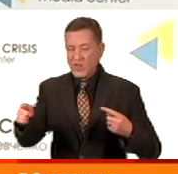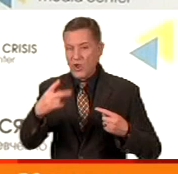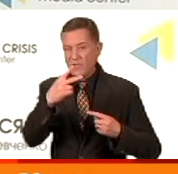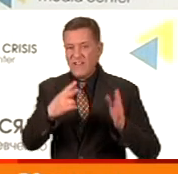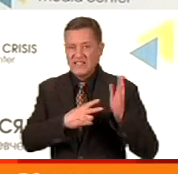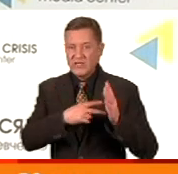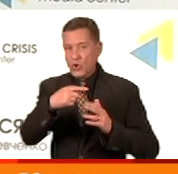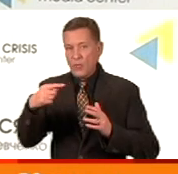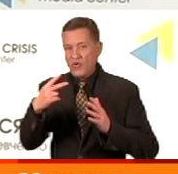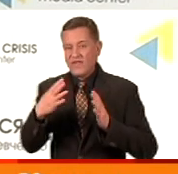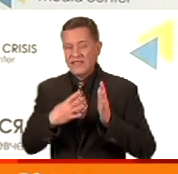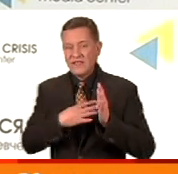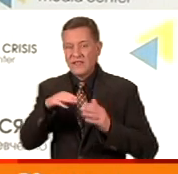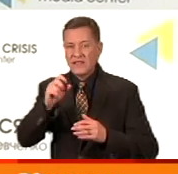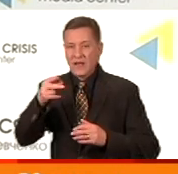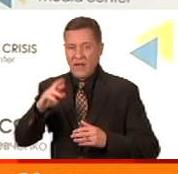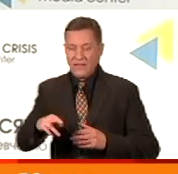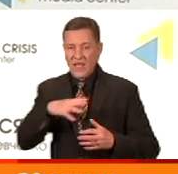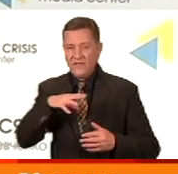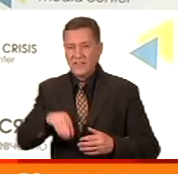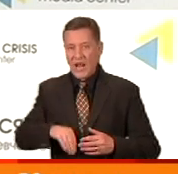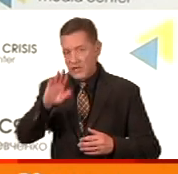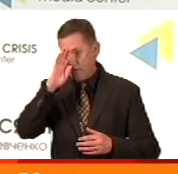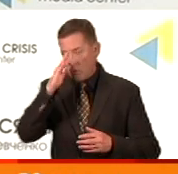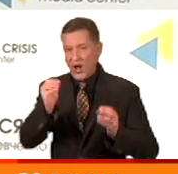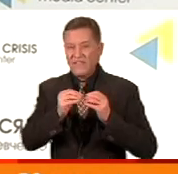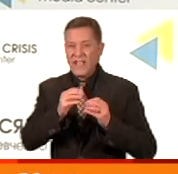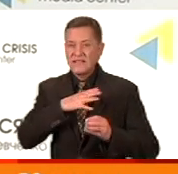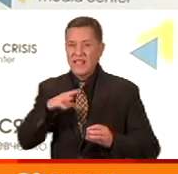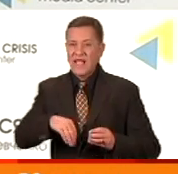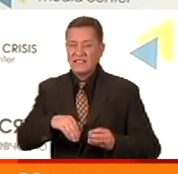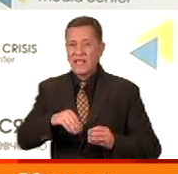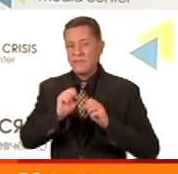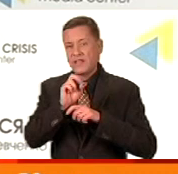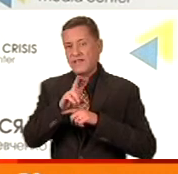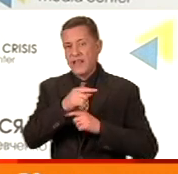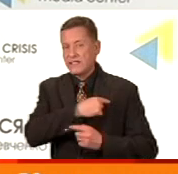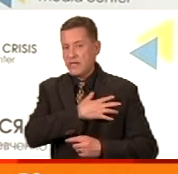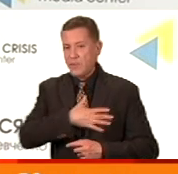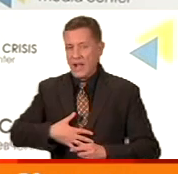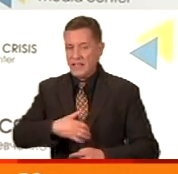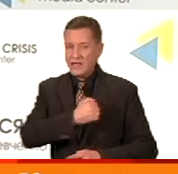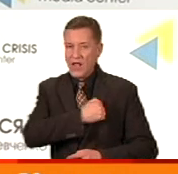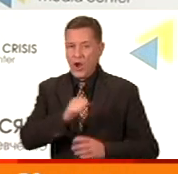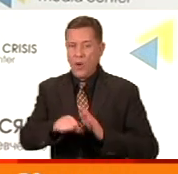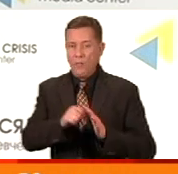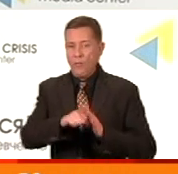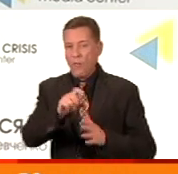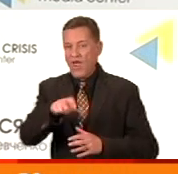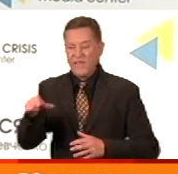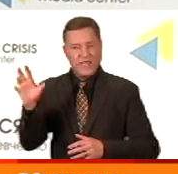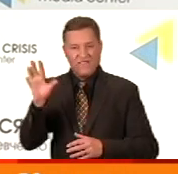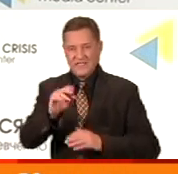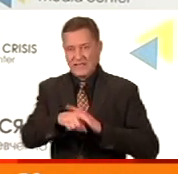27-29 травня втрати ворога склали 10 загиблих та 11 поранених бойовиків. Всі вони на